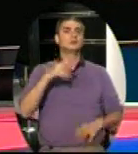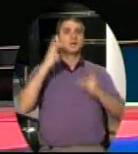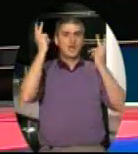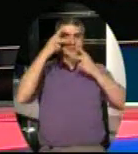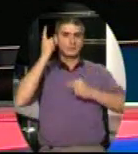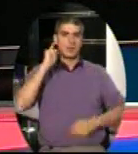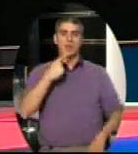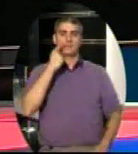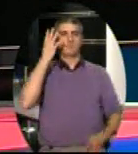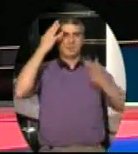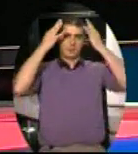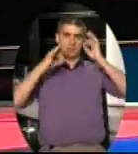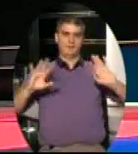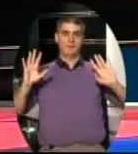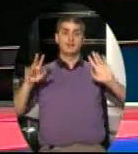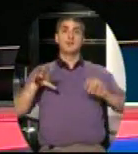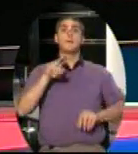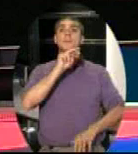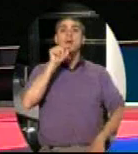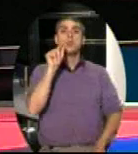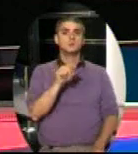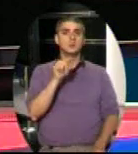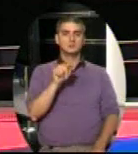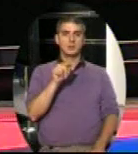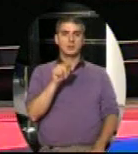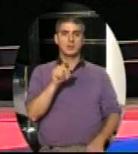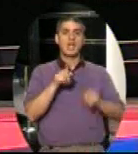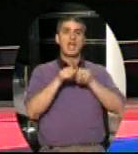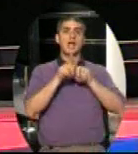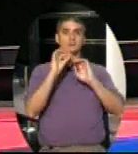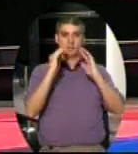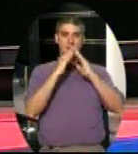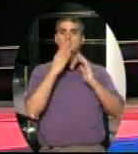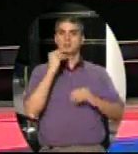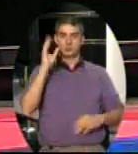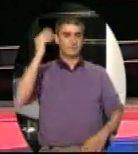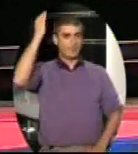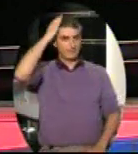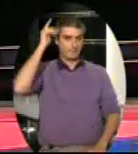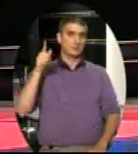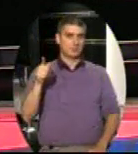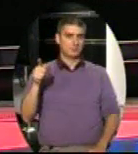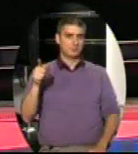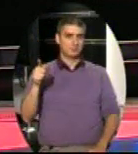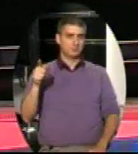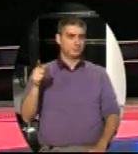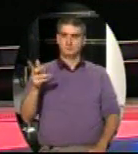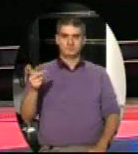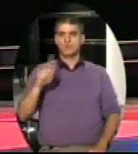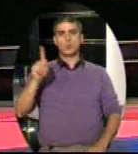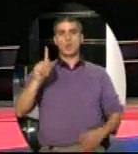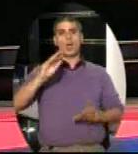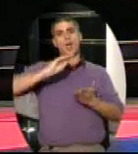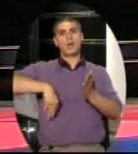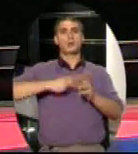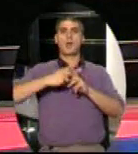חייבים לכבד. ואני חושב שבעניין הזה האחים מהבית היהודי ובנט, לא, מה שנקרא, לא